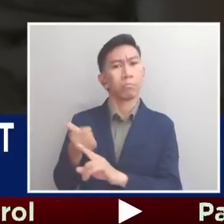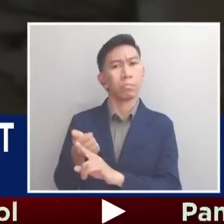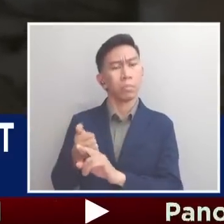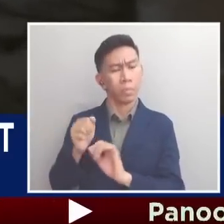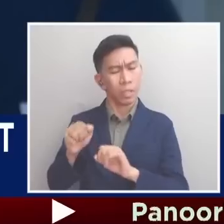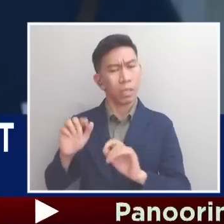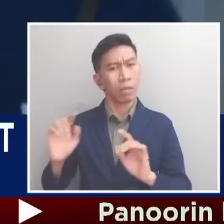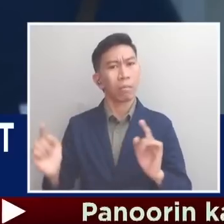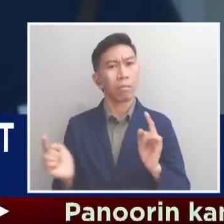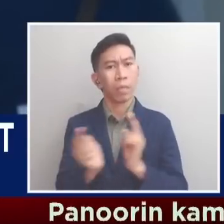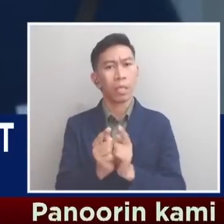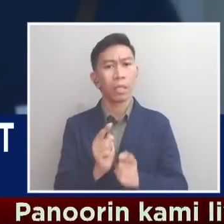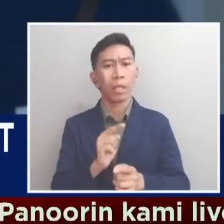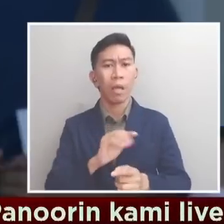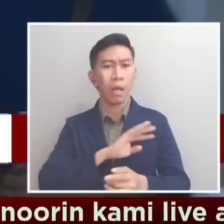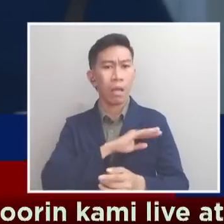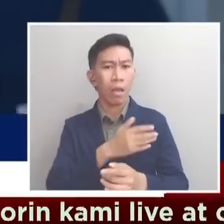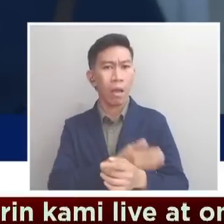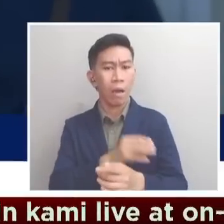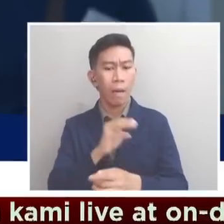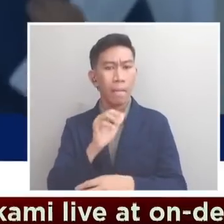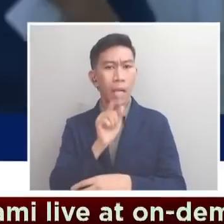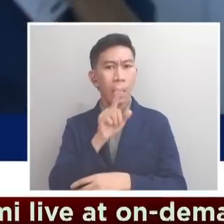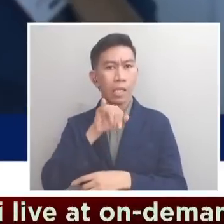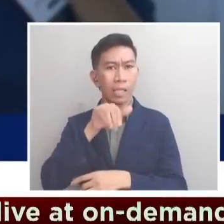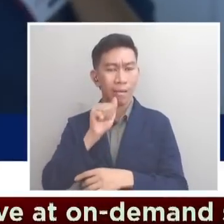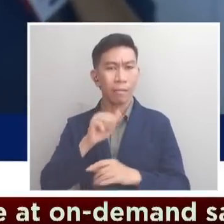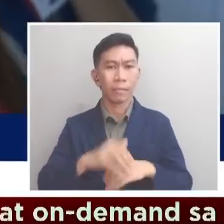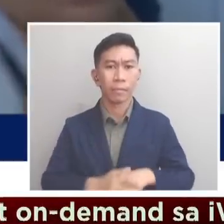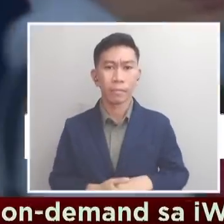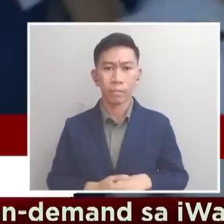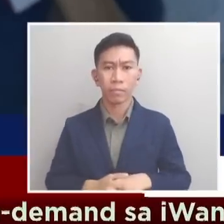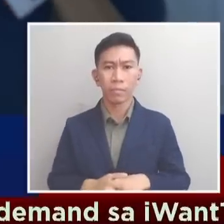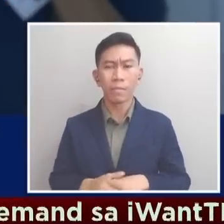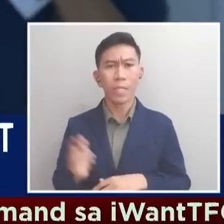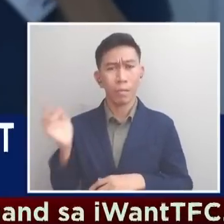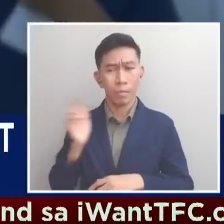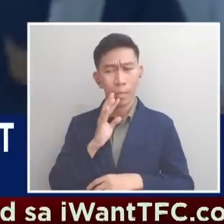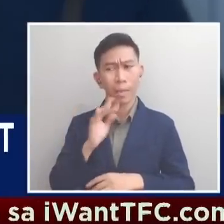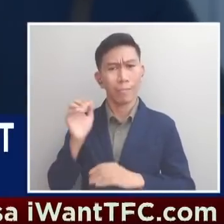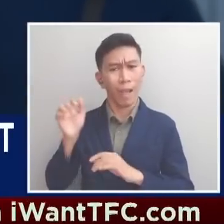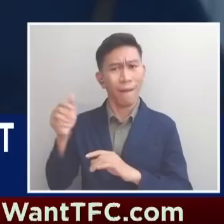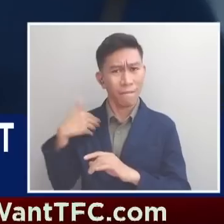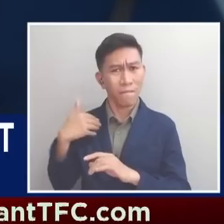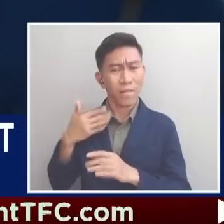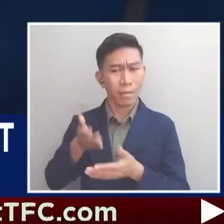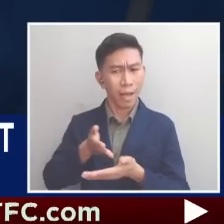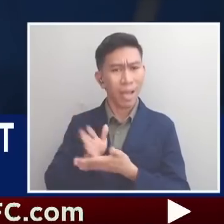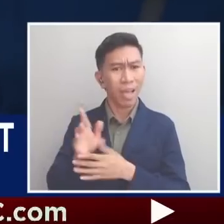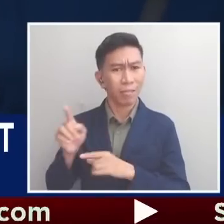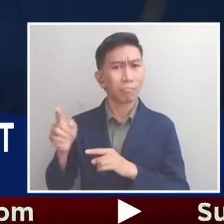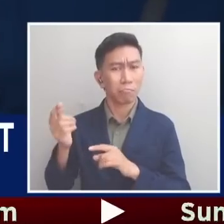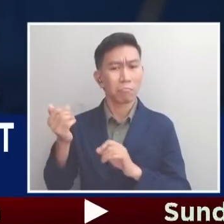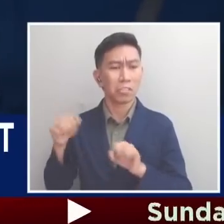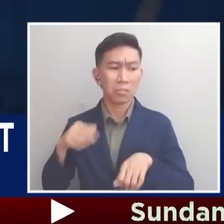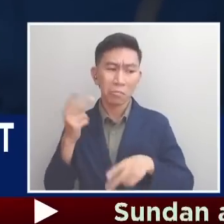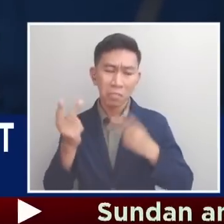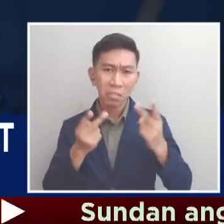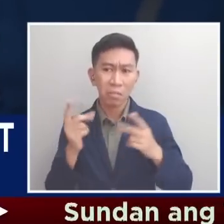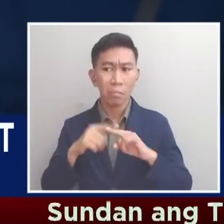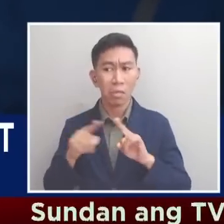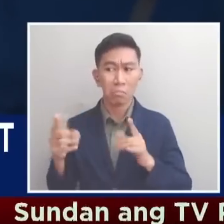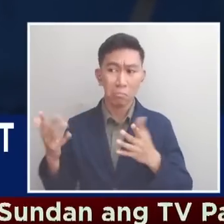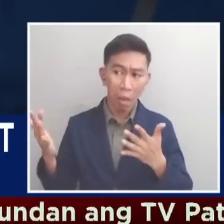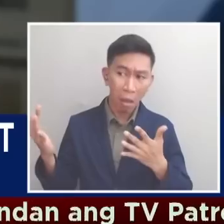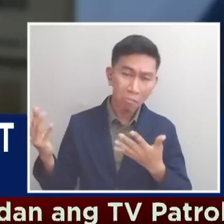si Malia. Alam naman niya may karapatan siya po, visitation rights, alam niya meron siya noon, pero hindi niya ginagamit eh. Yeah, hindi ko naman ipagdadamot